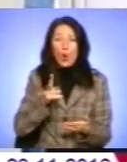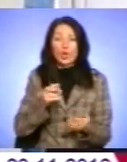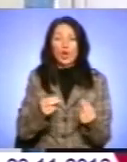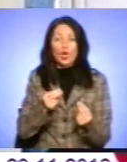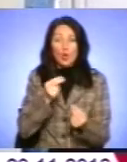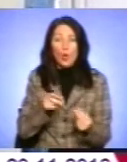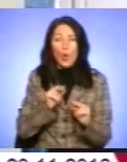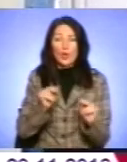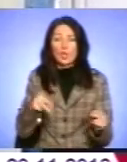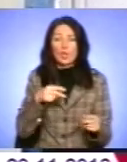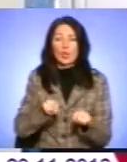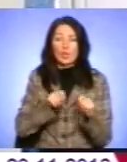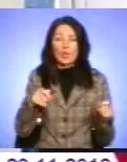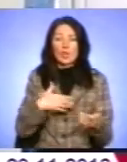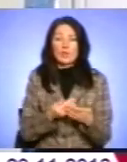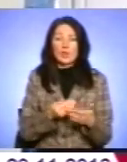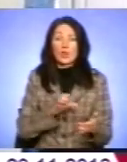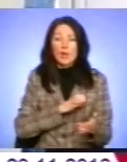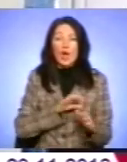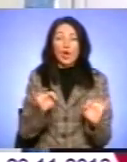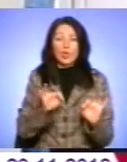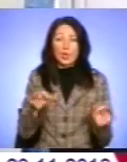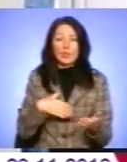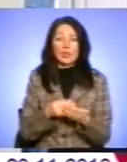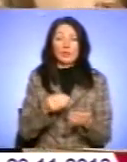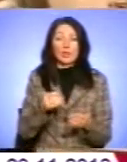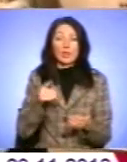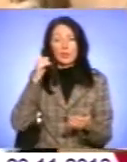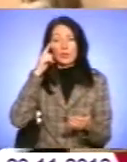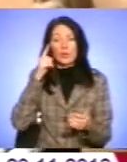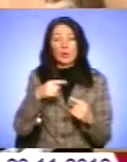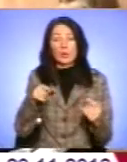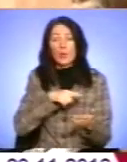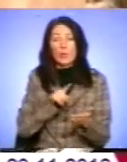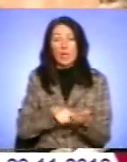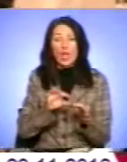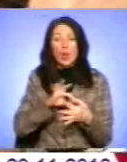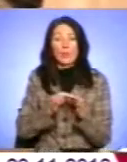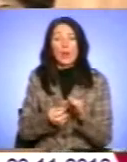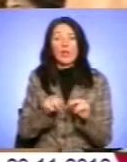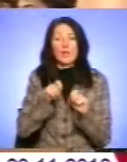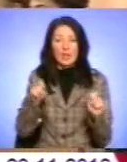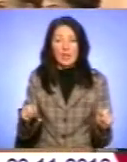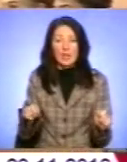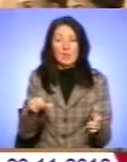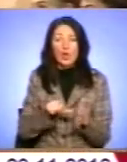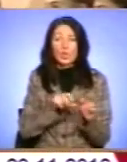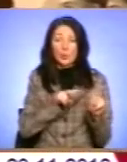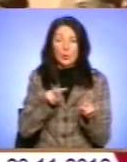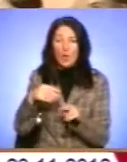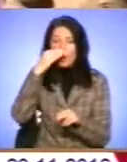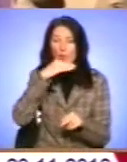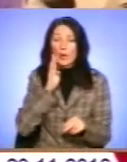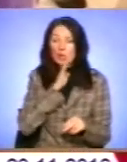він розкаже свою думку на рахунок того чи іншого запитання. Олімпіада відкрита. За учасниками спостерігають